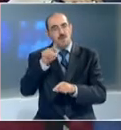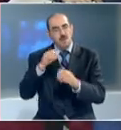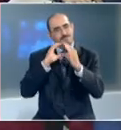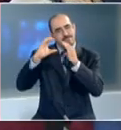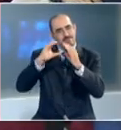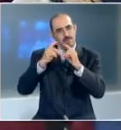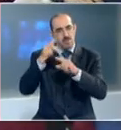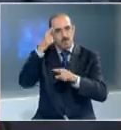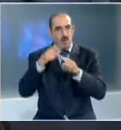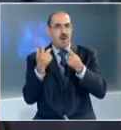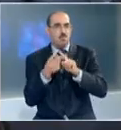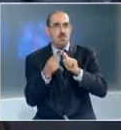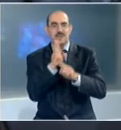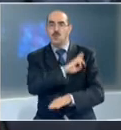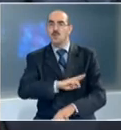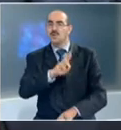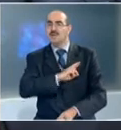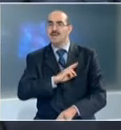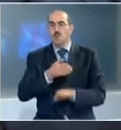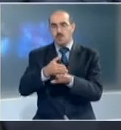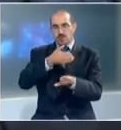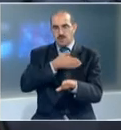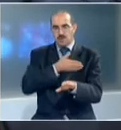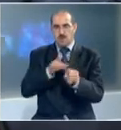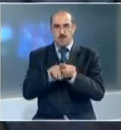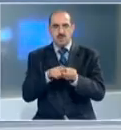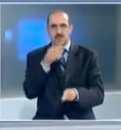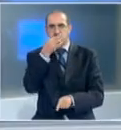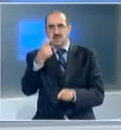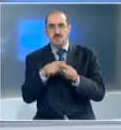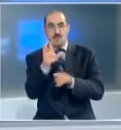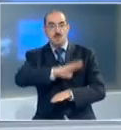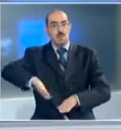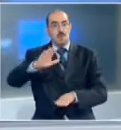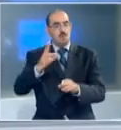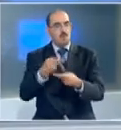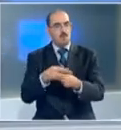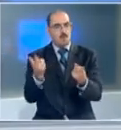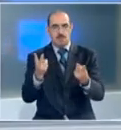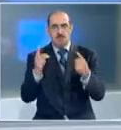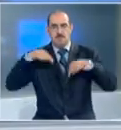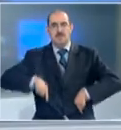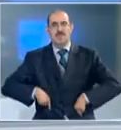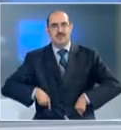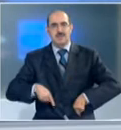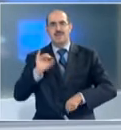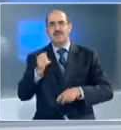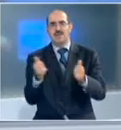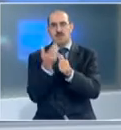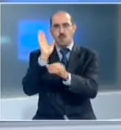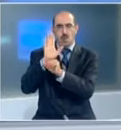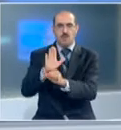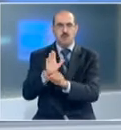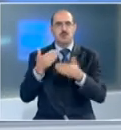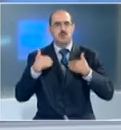بشأنه والمتعلق بالتقاعد المسبق، منوها في ذات الوقت بالجو الذي جرت فيه لقاءات وزارة الداخلية بممثلي